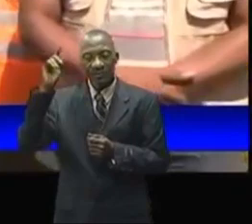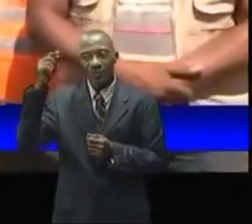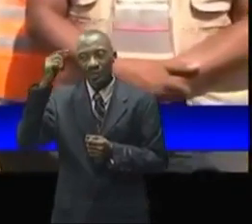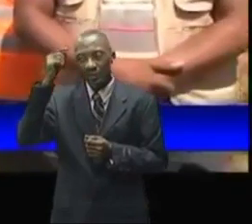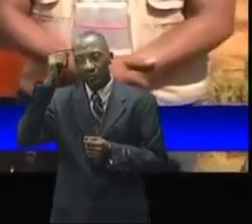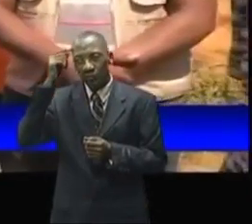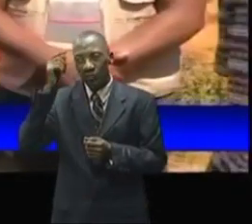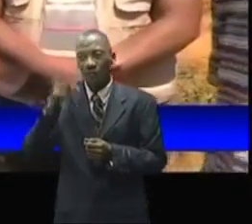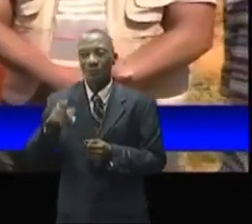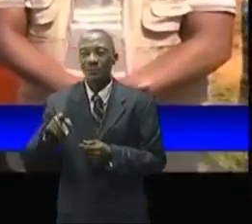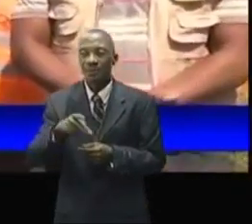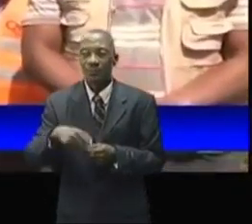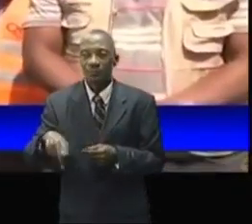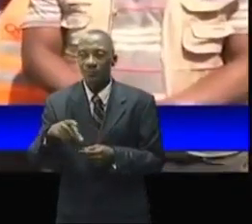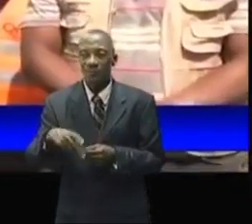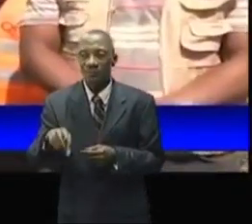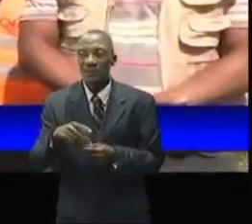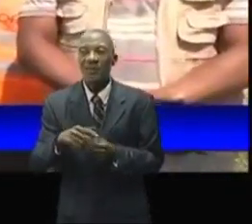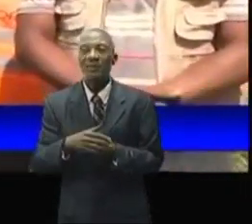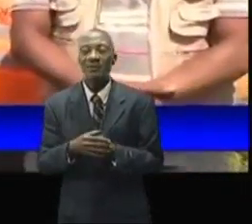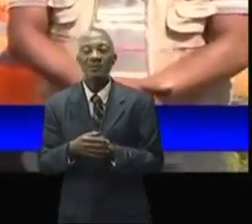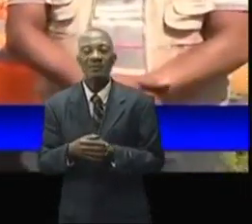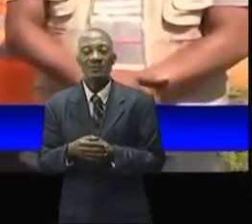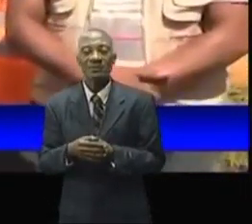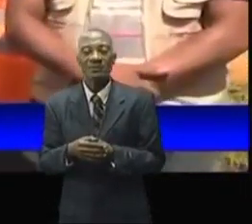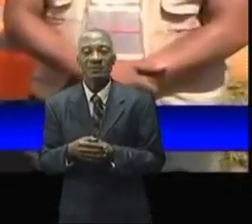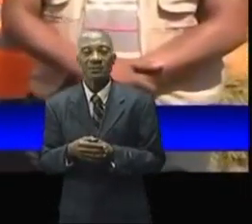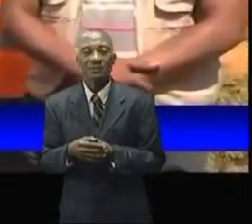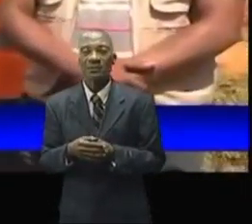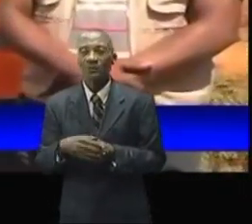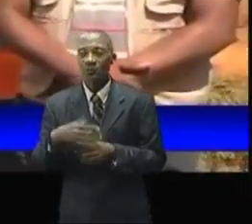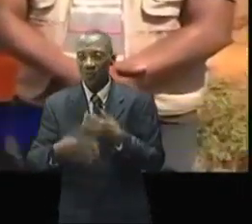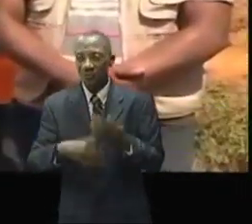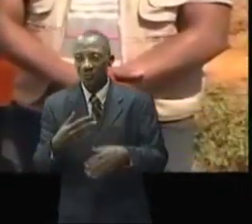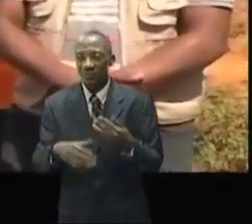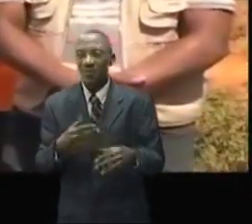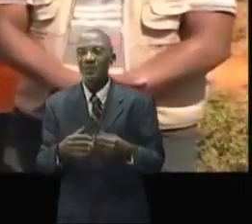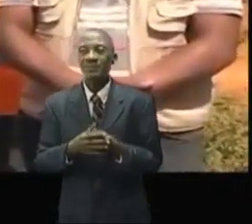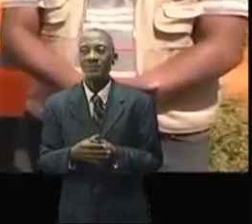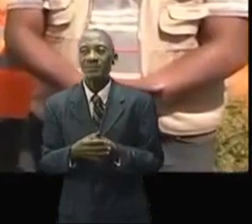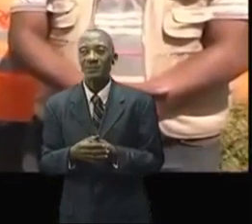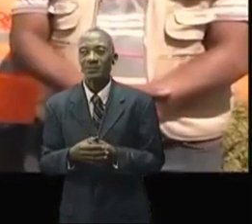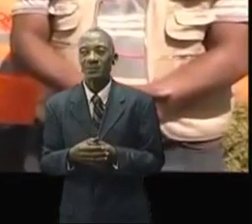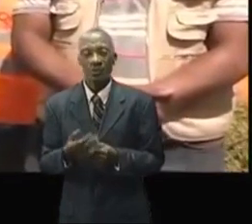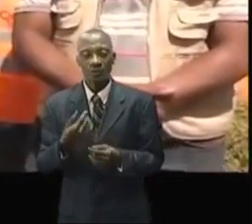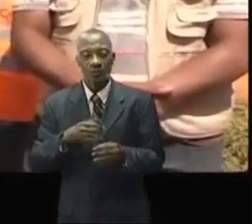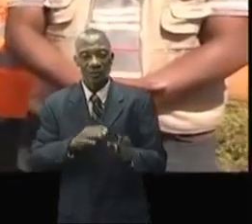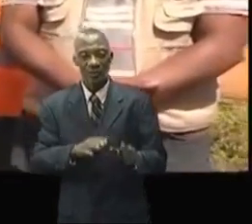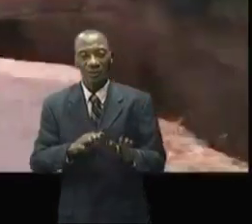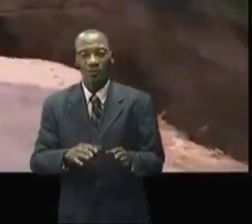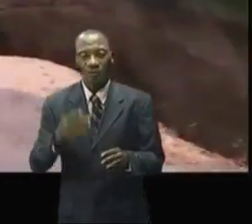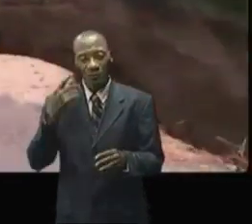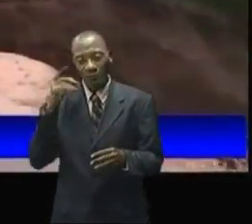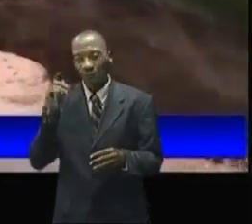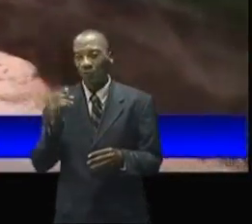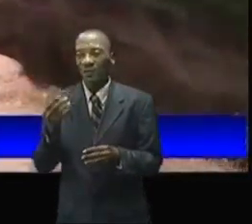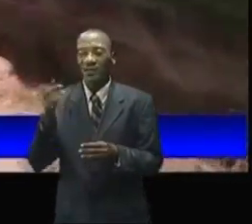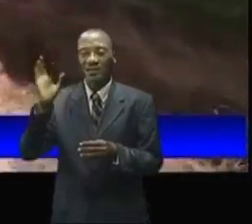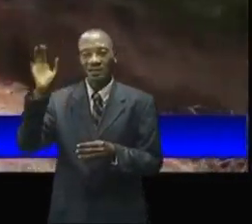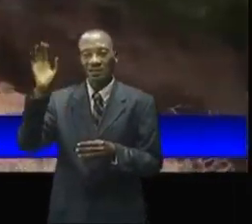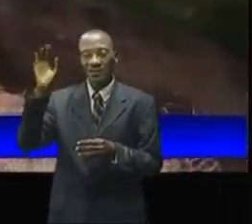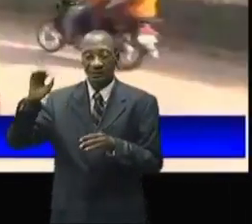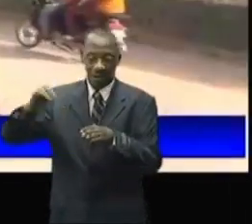pour faire ne fût-ce que d'abord les déviations, en attendant que les moyens viennent de Kinshasa. Les